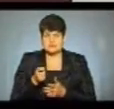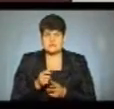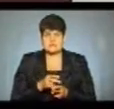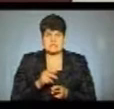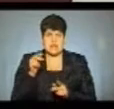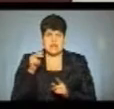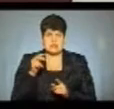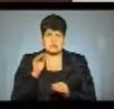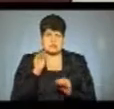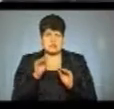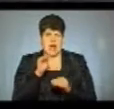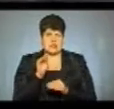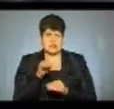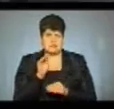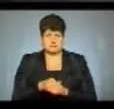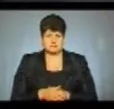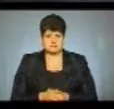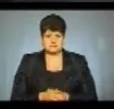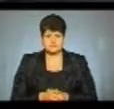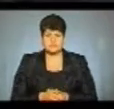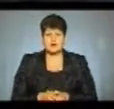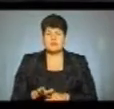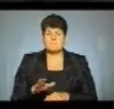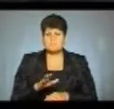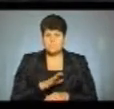наклепи. Був поданий позов